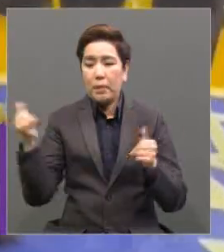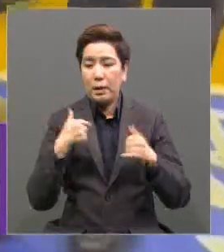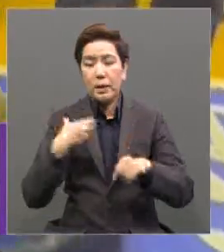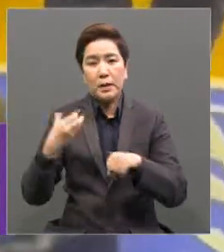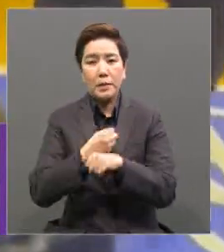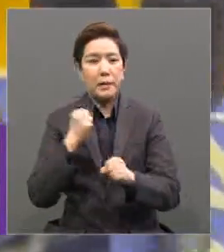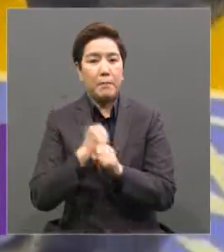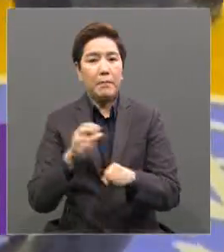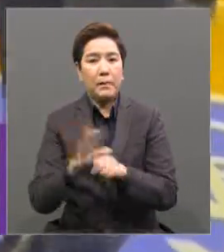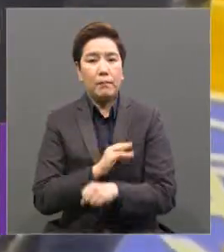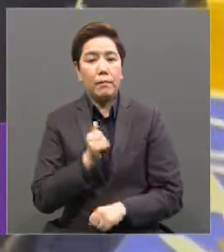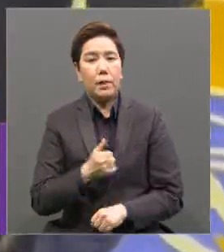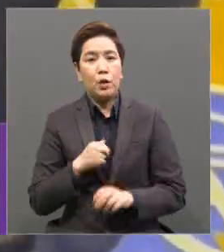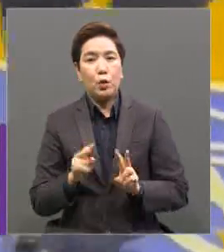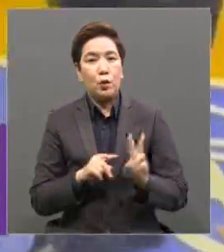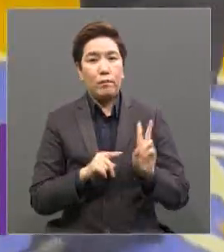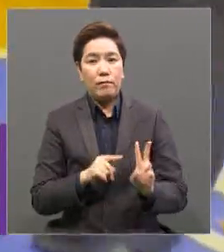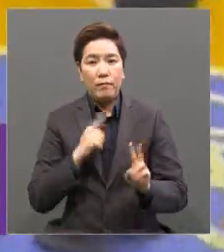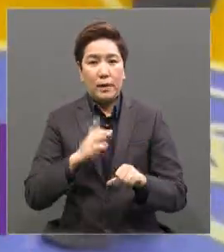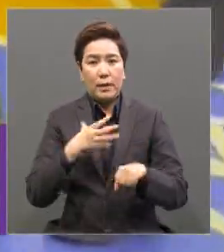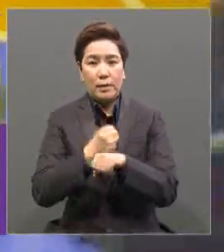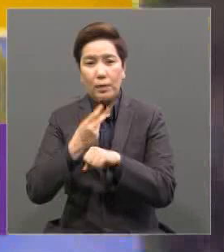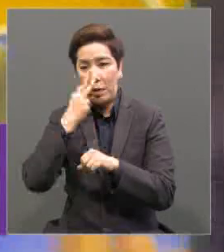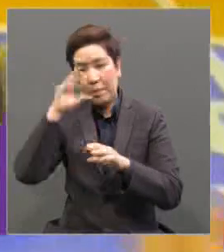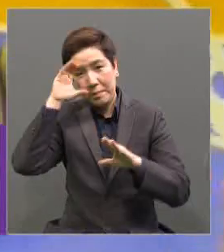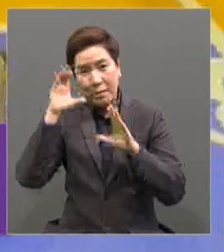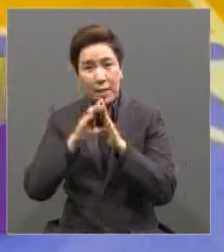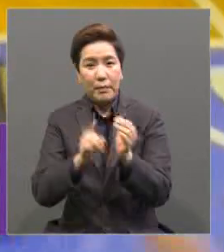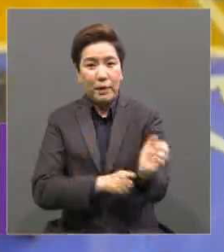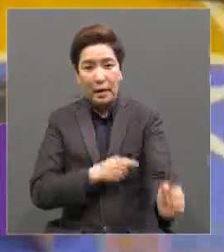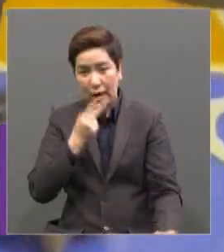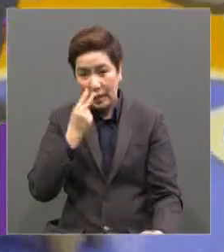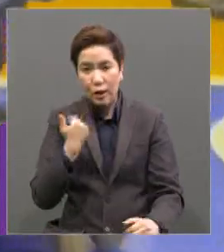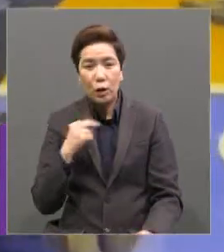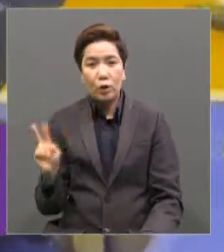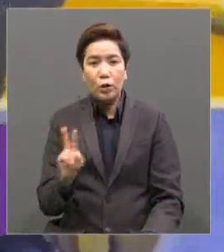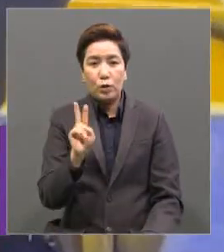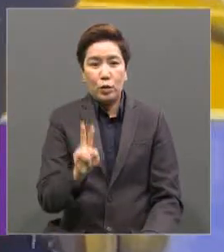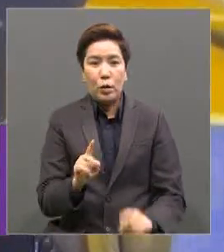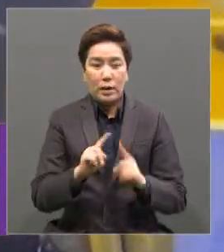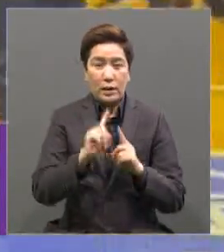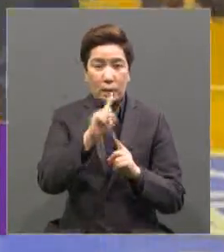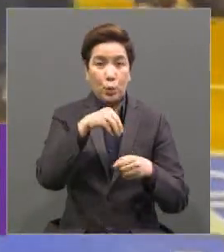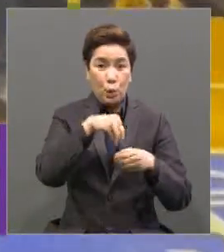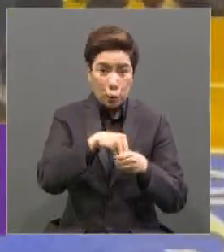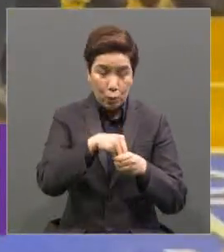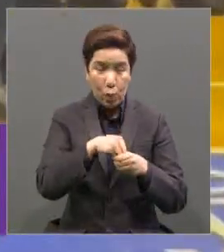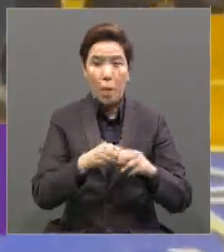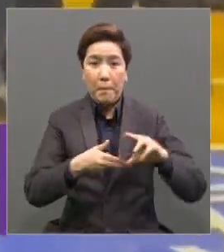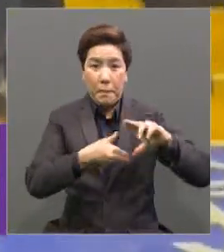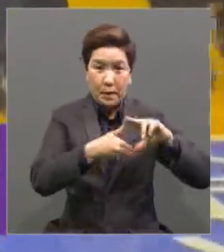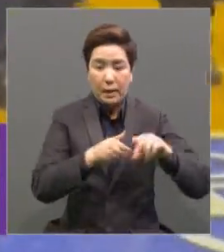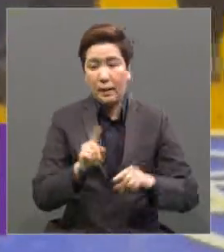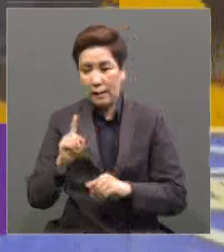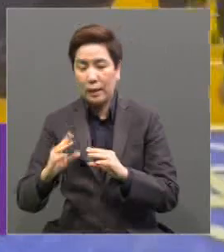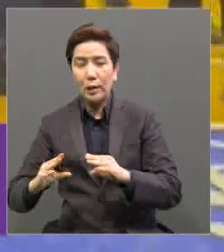การเมืองเต็มตัวครั้งแรกทั้ง2คนภาพนี้นานๆได้เห็นนะครับหลังจากที่ทั้ง2ป1ปไปอยู่พลังประชารัฐ1ปไปอยู่รวมไ